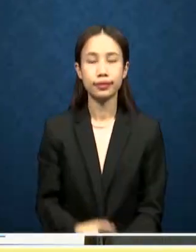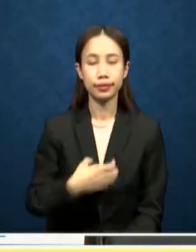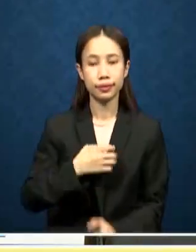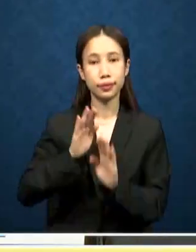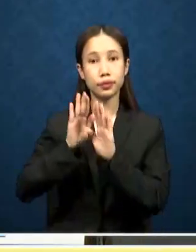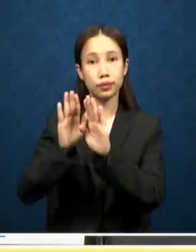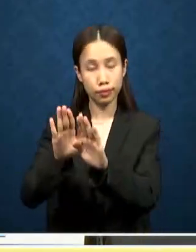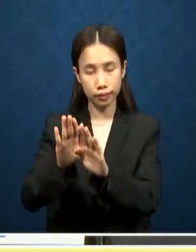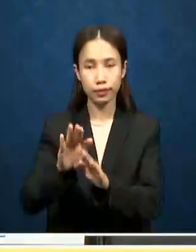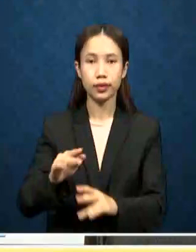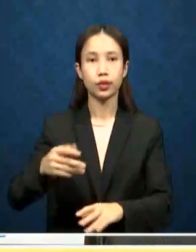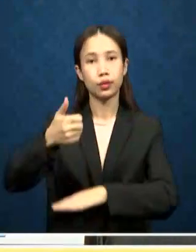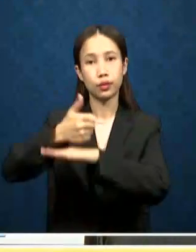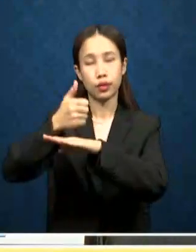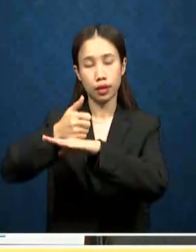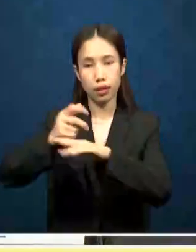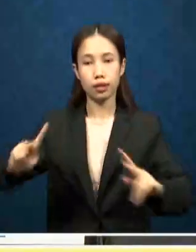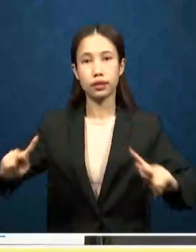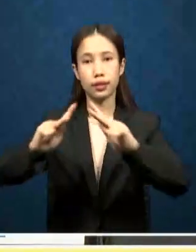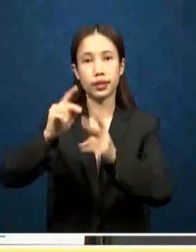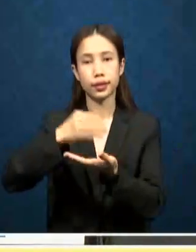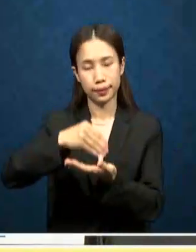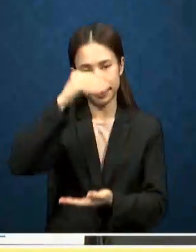ประธานไปถึงรัฐมนตรีว่าการกระทรวงศึกษาธิการครับขอบคุณครับ